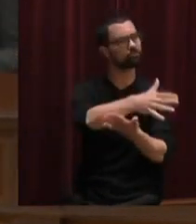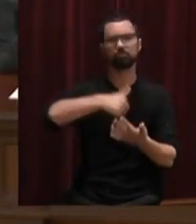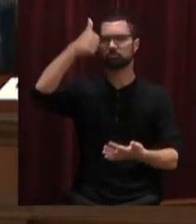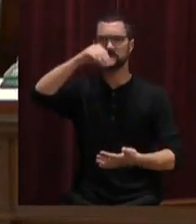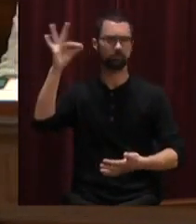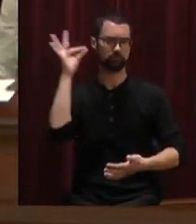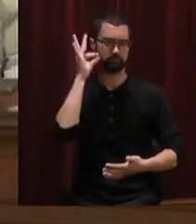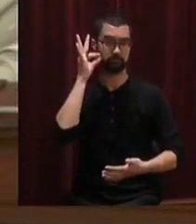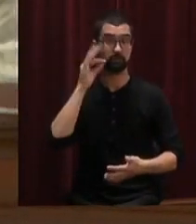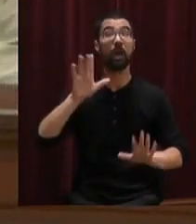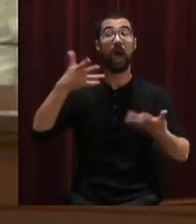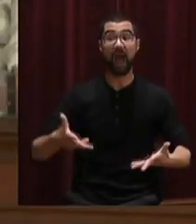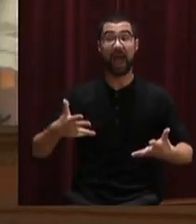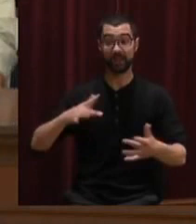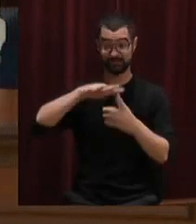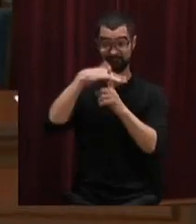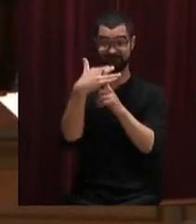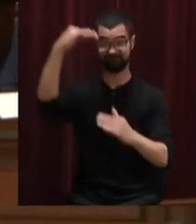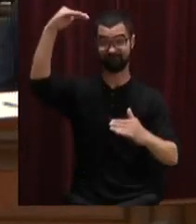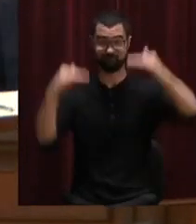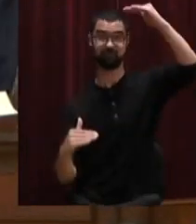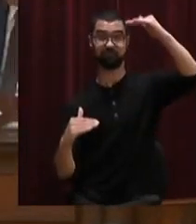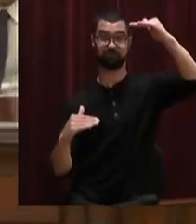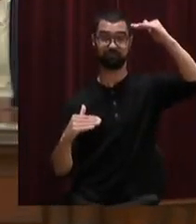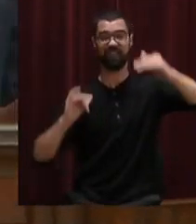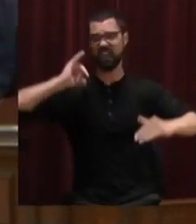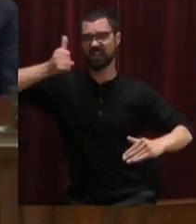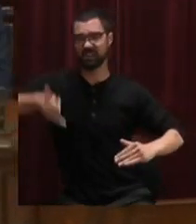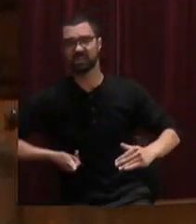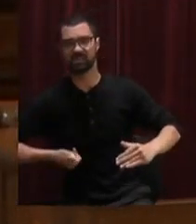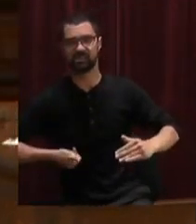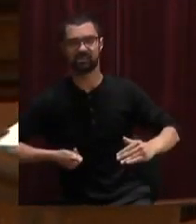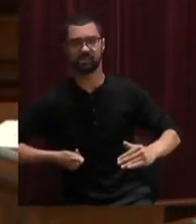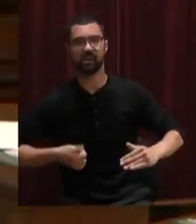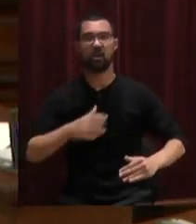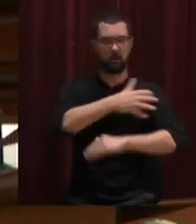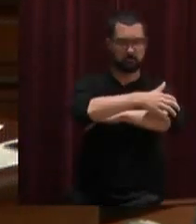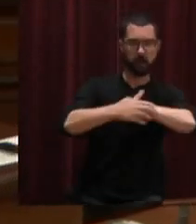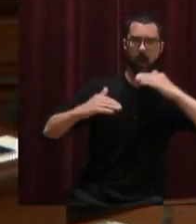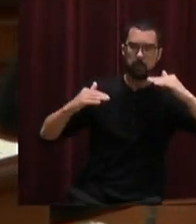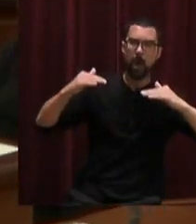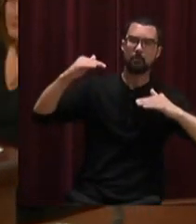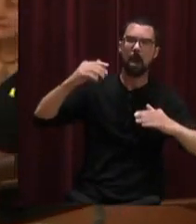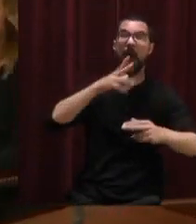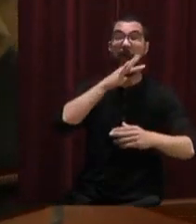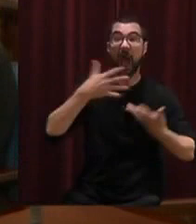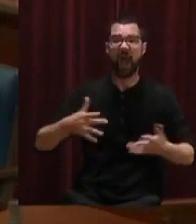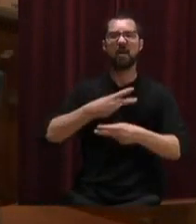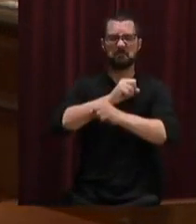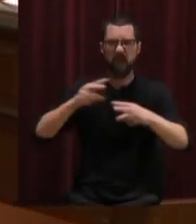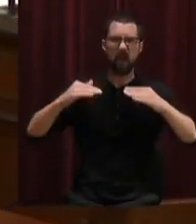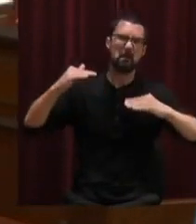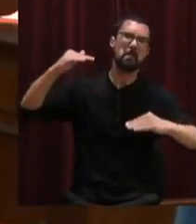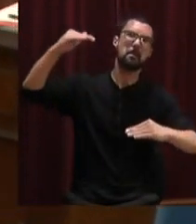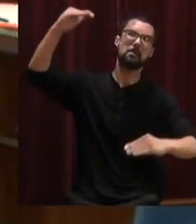de la desigualtat. En aquest món en què la bretxa entre rics i pobres creix des de fa dècades, és